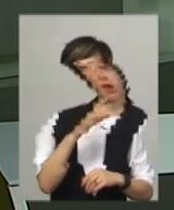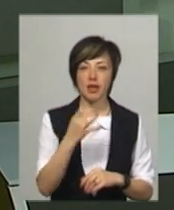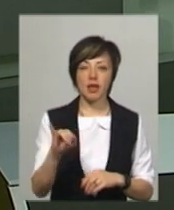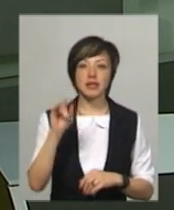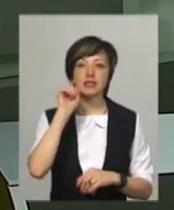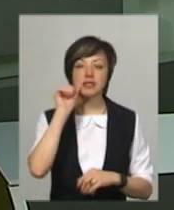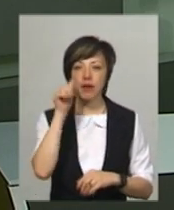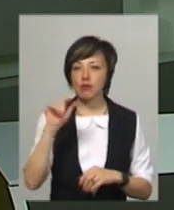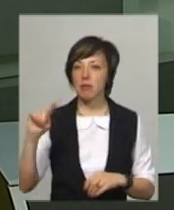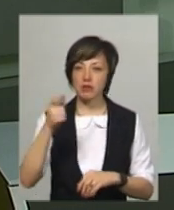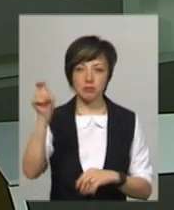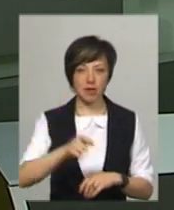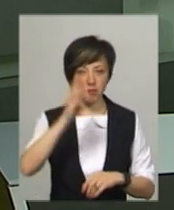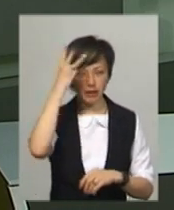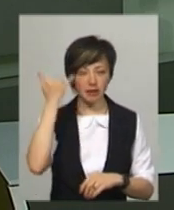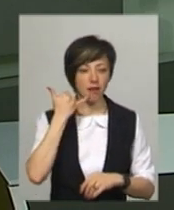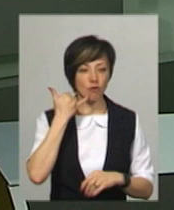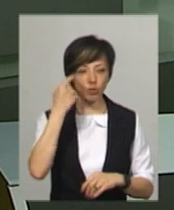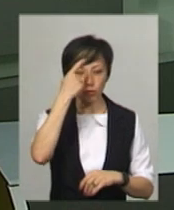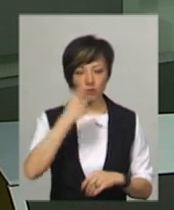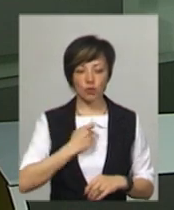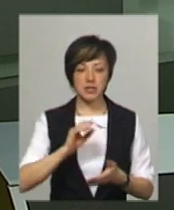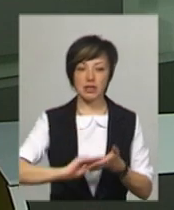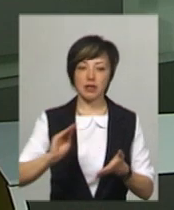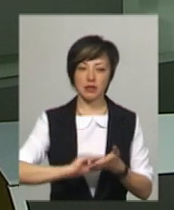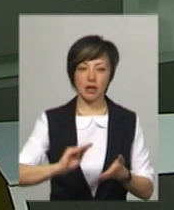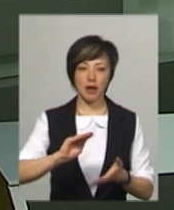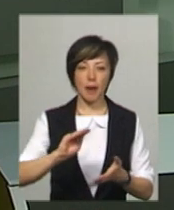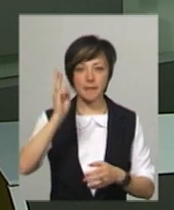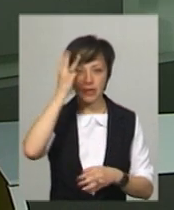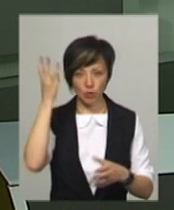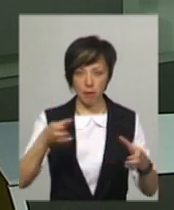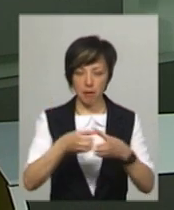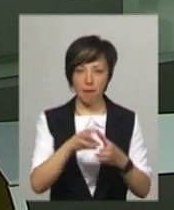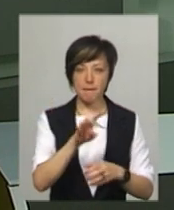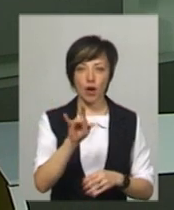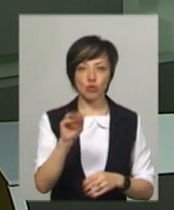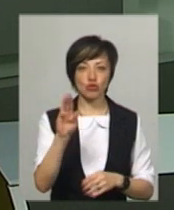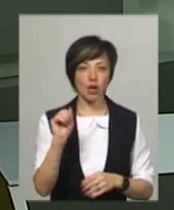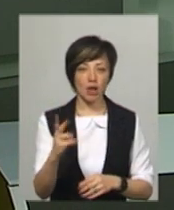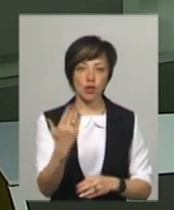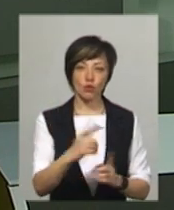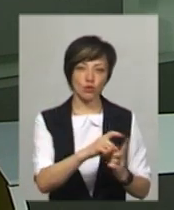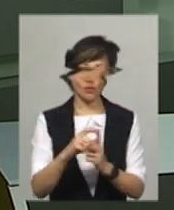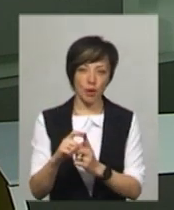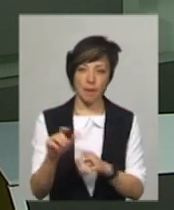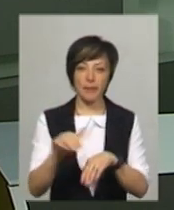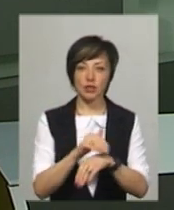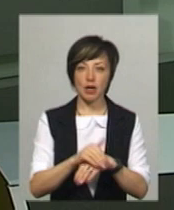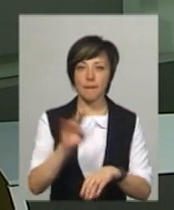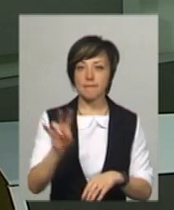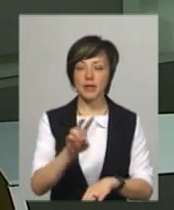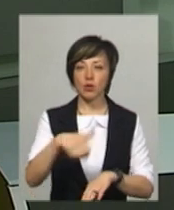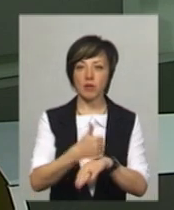вперше відвідає Хмельницький. Про це нам телефоном повідомив секретар Хмельницької єпархії Володимир Марущак. За його словами, блаженніший